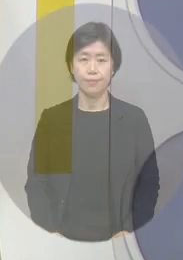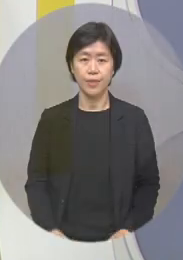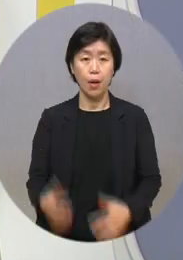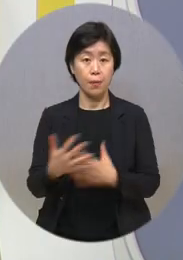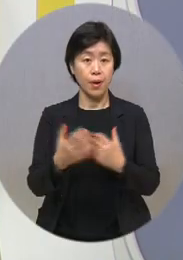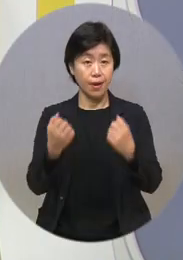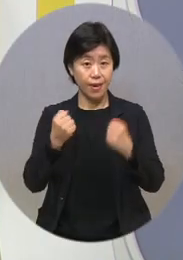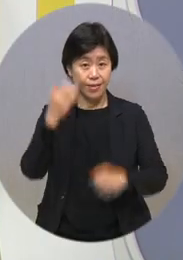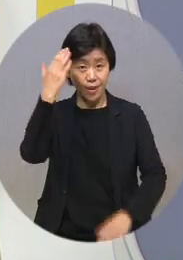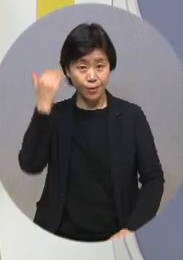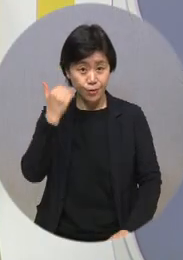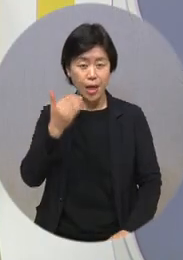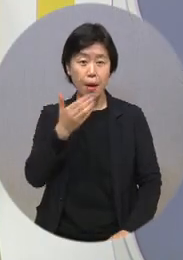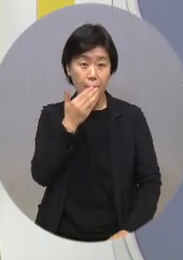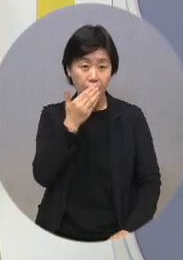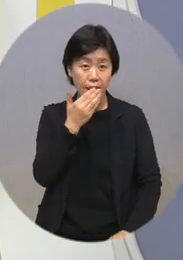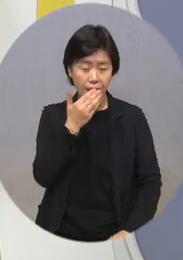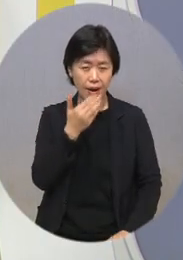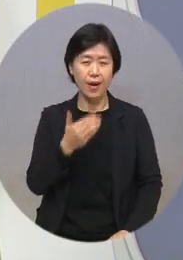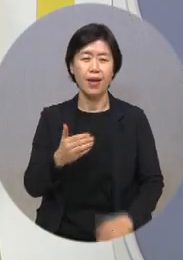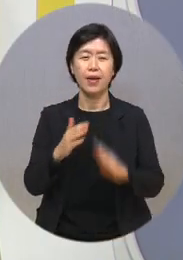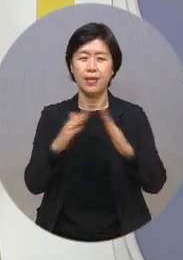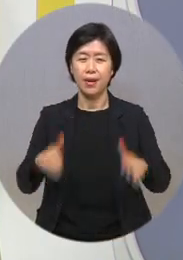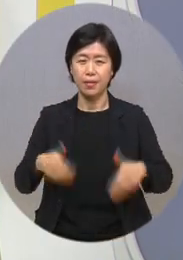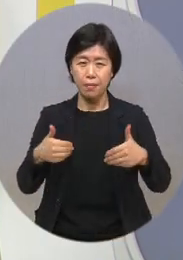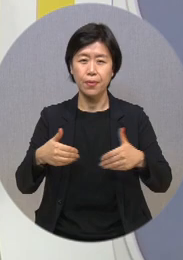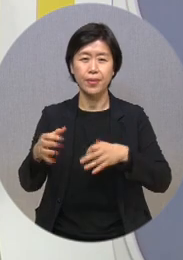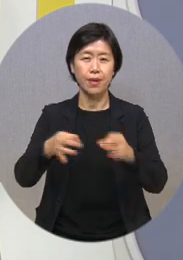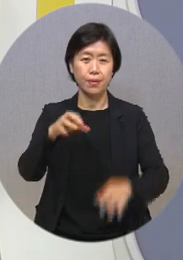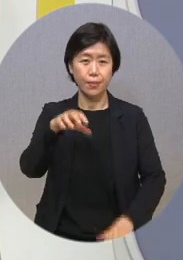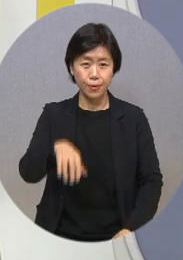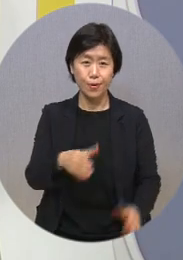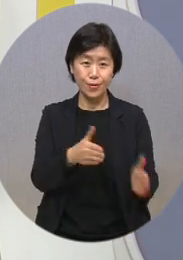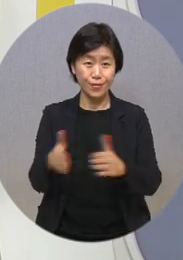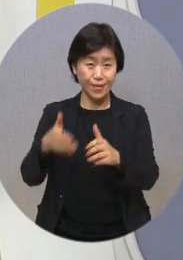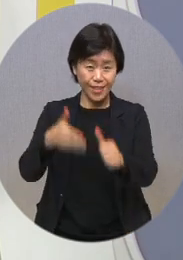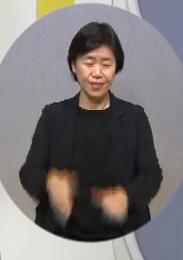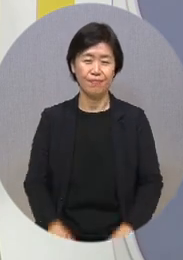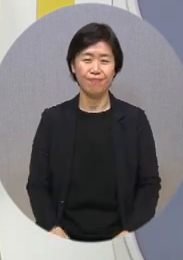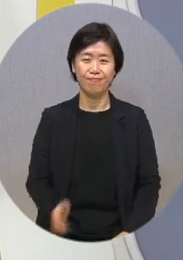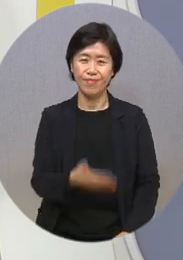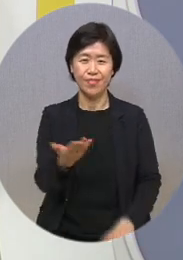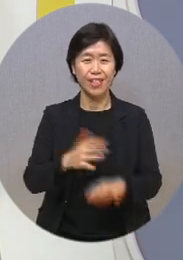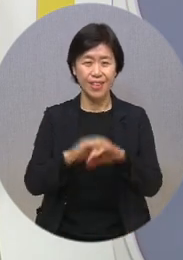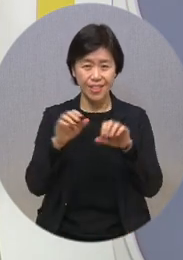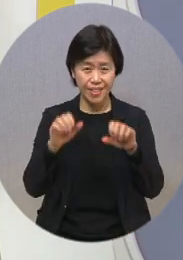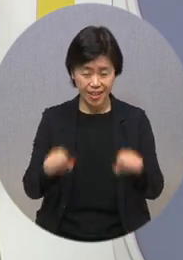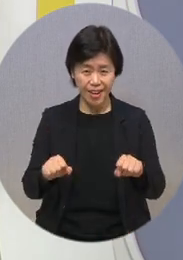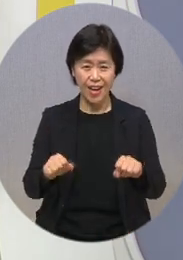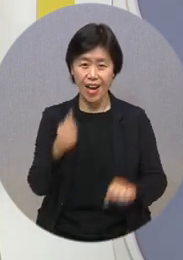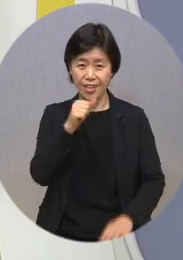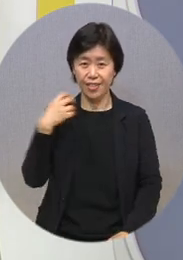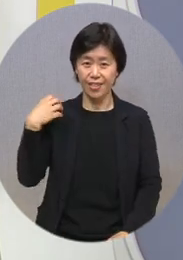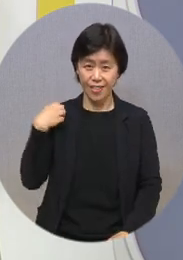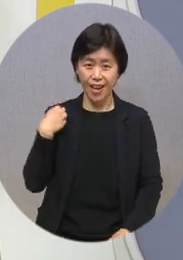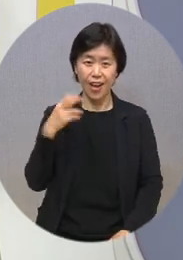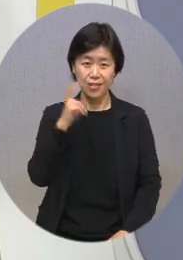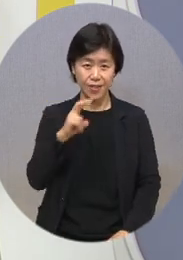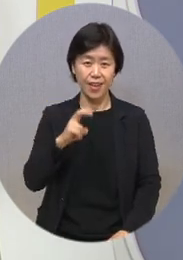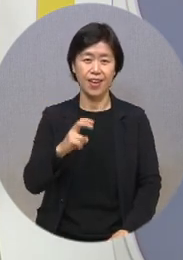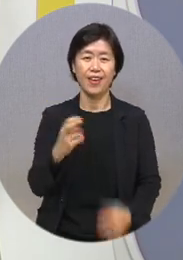건강한 한국인의 밥상은 남도장터에서 준비하세요. 복지TV 시청자 여러분 안녕하세요. 국민안내양 가수